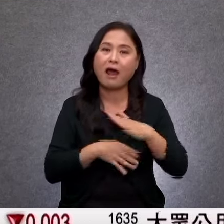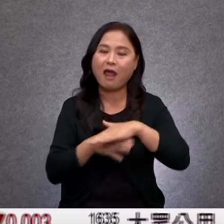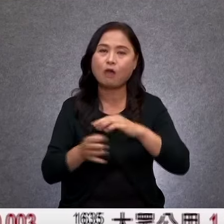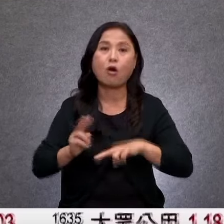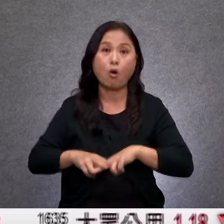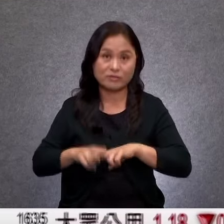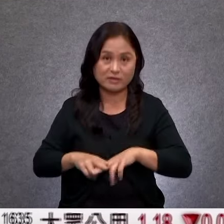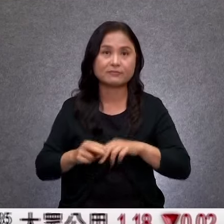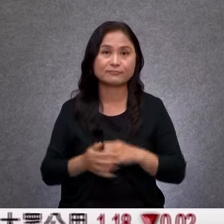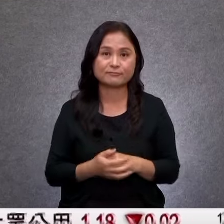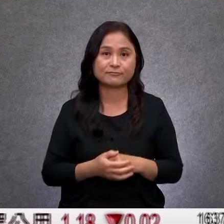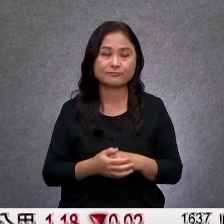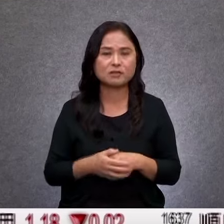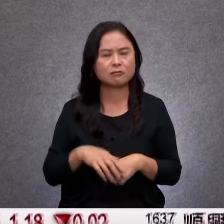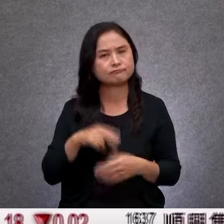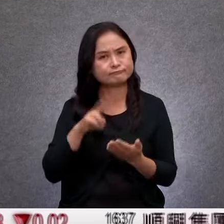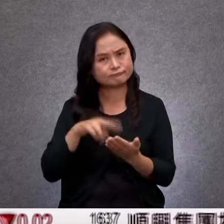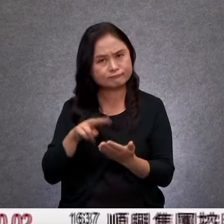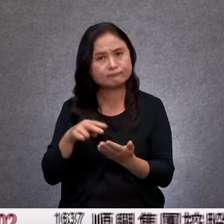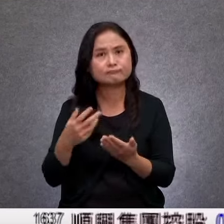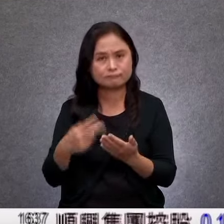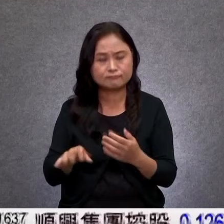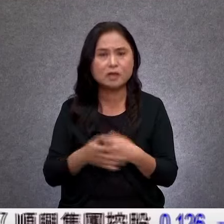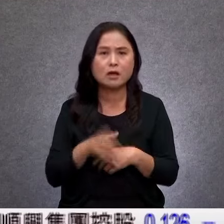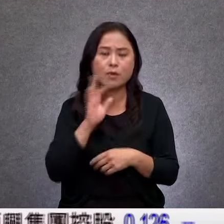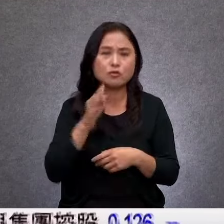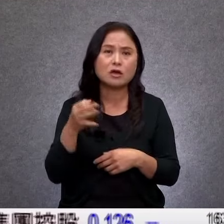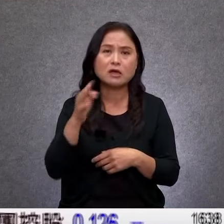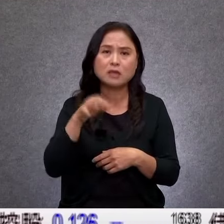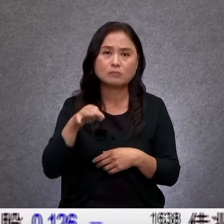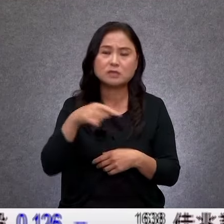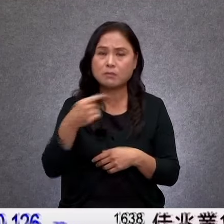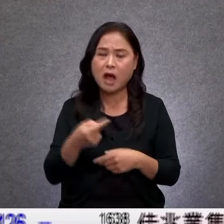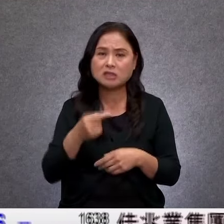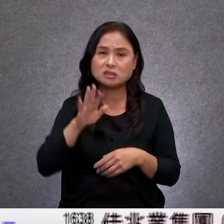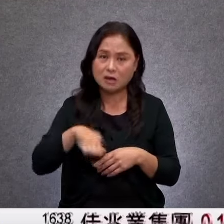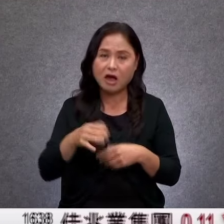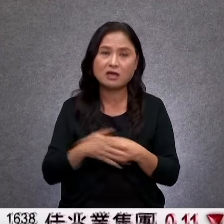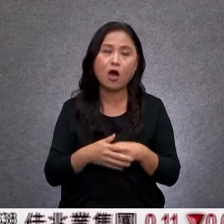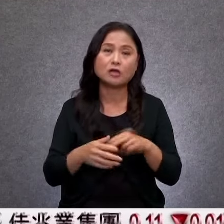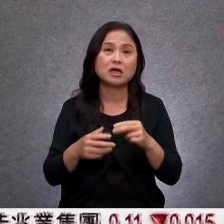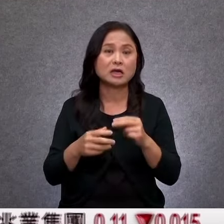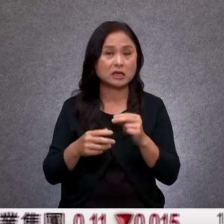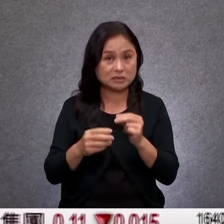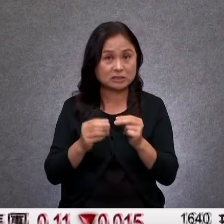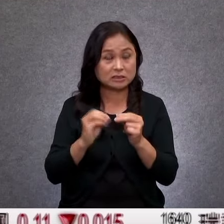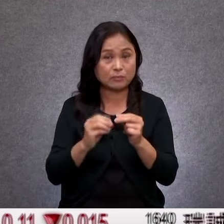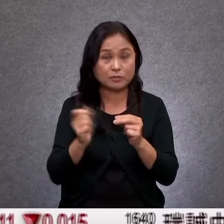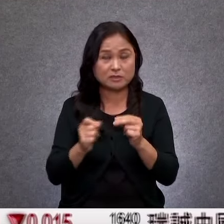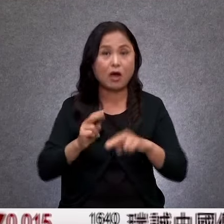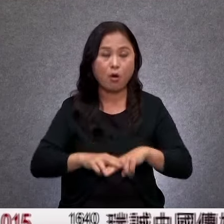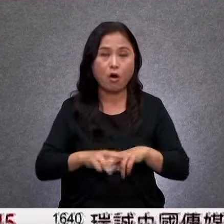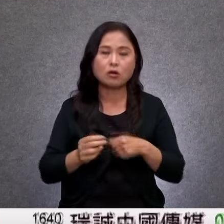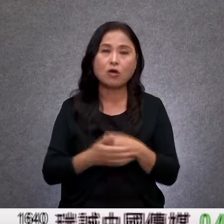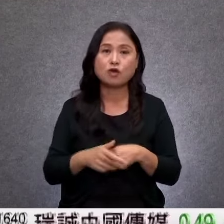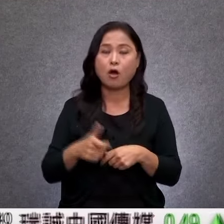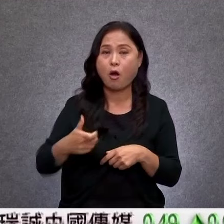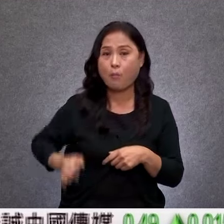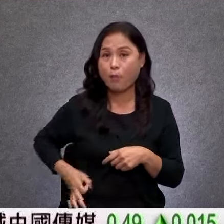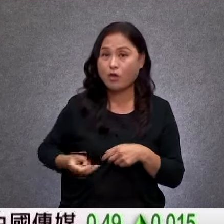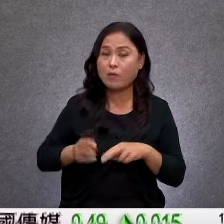就是放寬咧買樓個按揭成數，咁我哋睇咗落嚟咧，就譬如3000万以下嘅樓，可以按到